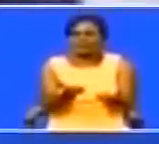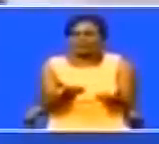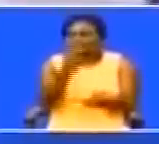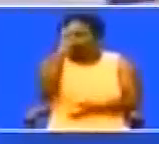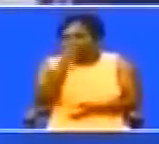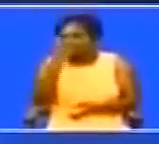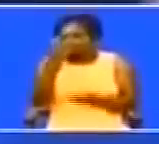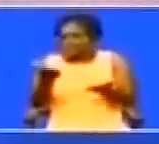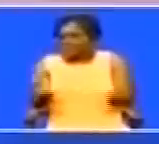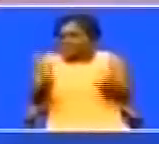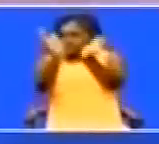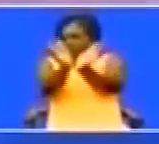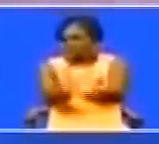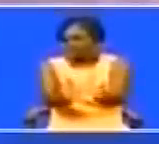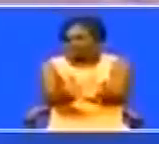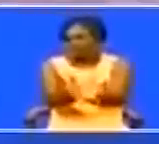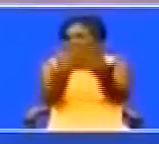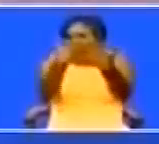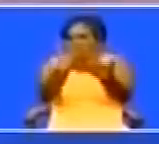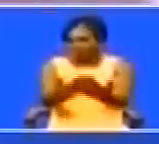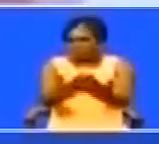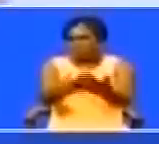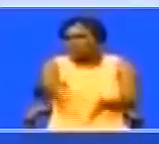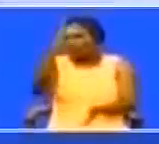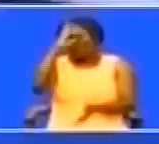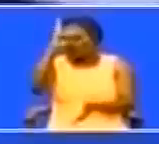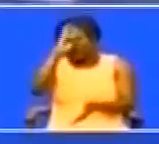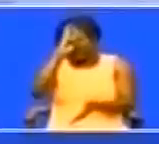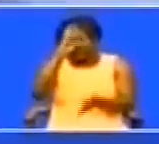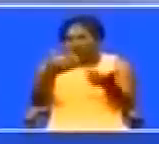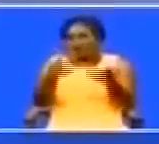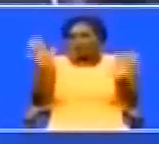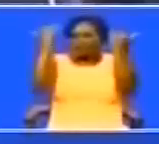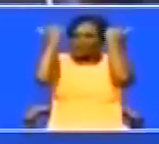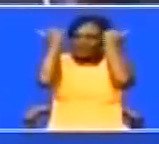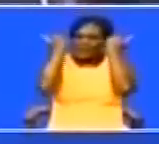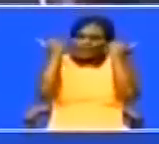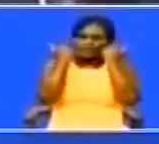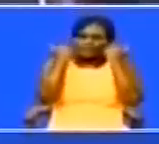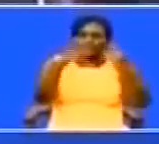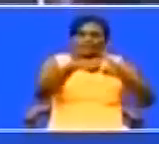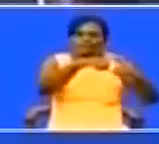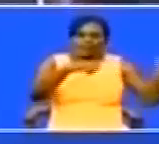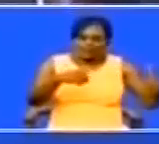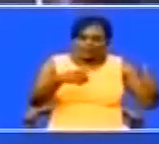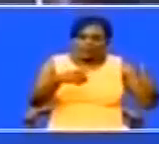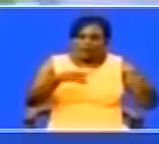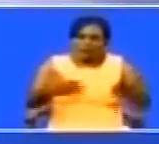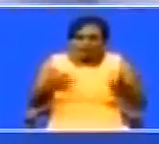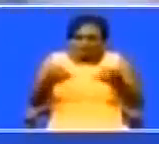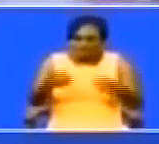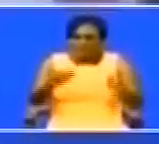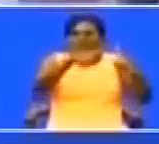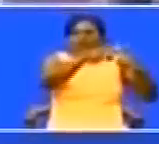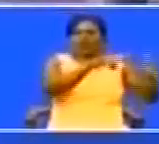Mshukiwa huyo kwa sasa amekamatwa na anazuiliwa na walinda usalama huko akitarajiwa kufunguliwa mashtaka ya mauaji na pia kutekeleza jaribio la kutaka